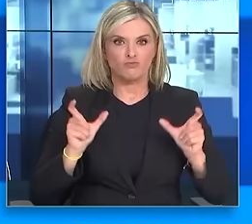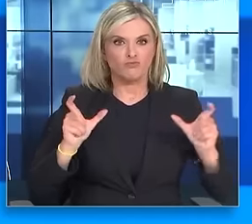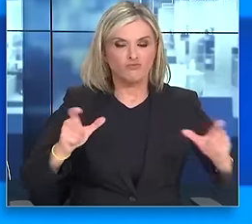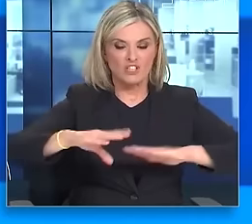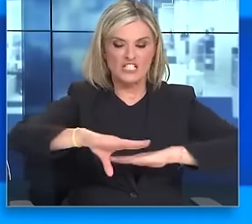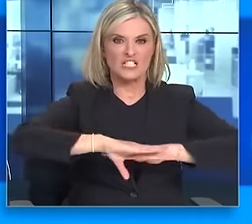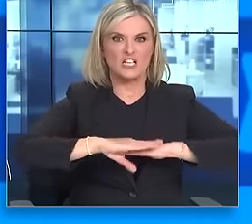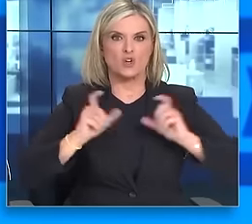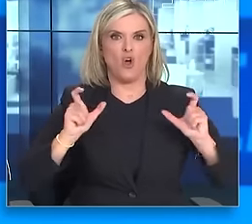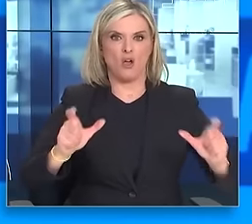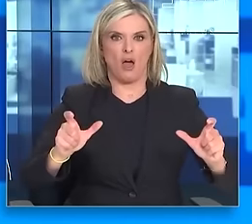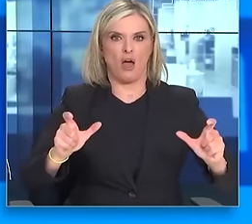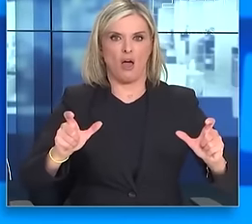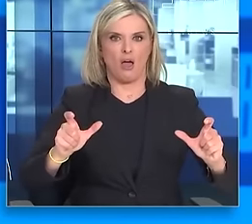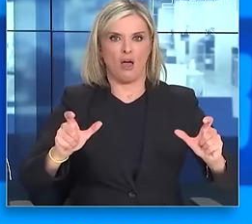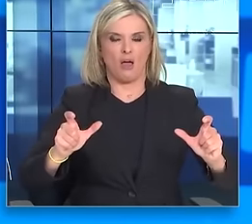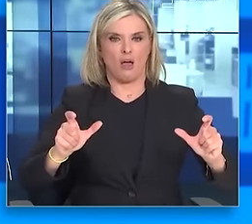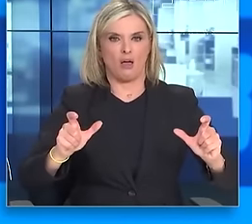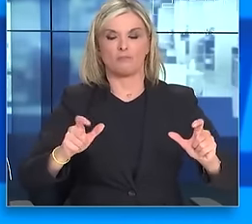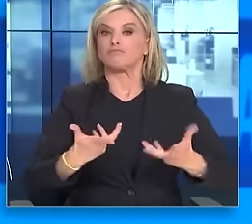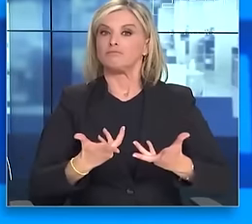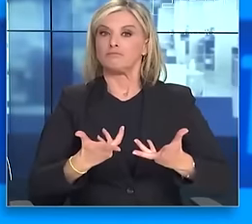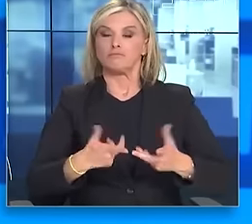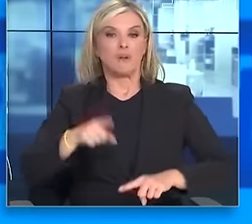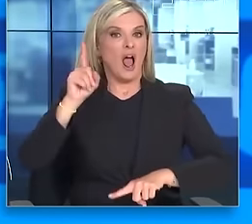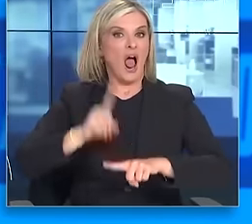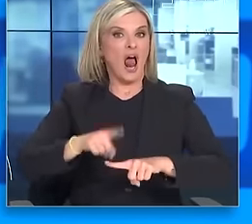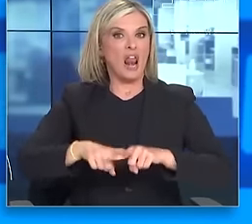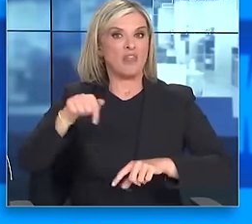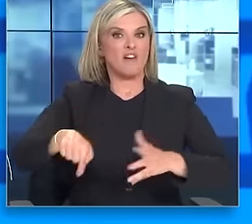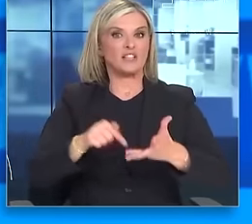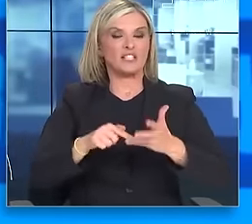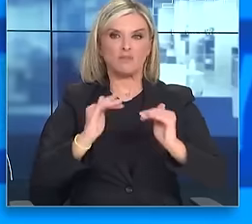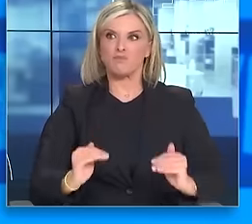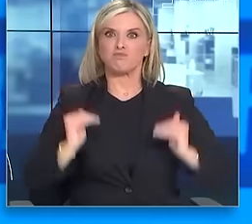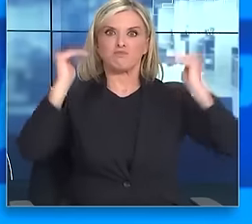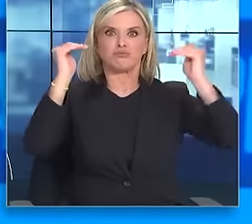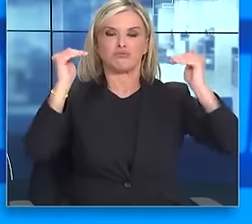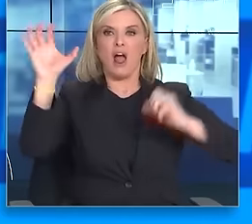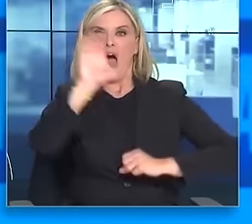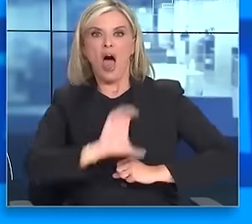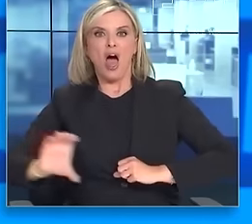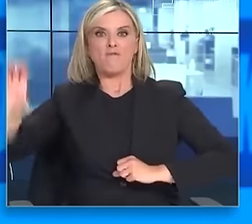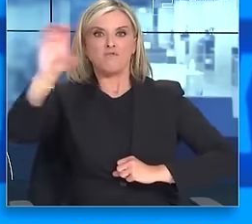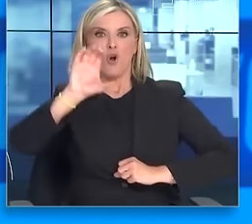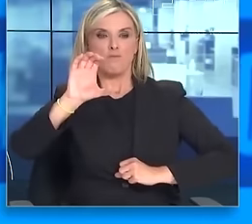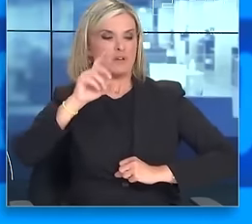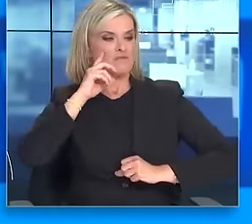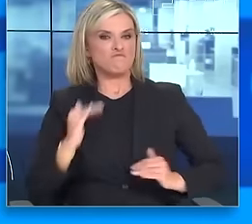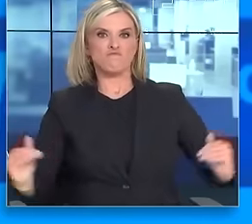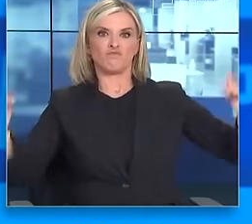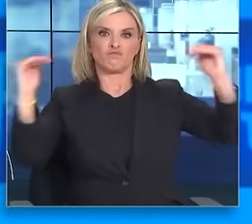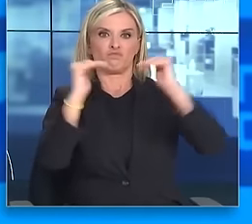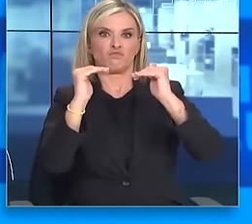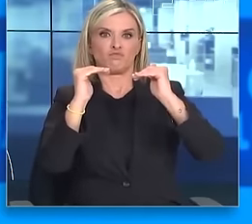μεγάλες γεωπολιτικές κρίσεις με επάρκεια, ενίσχυσε το κύρος της χώρας στην Ευρώπη. Ταυτόχρονα όμως υπηρέτησε και μια φιλελεύθερη οικονομικά